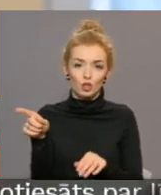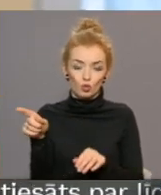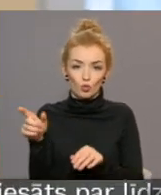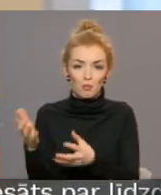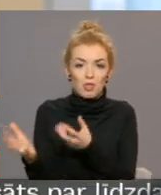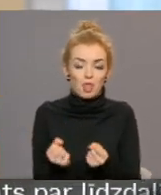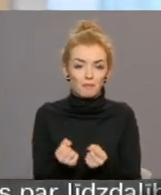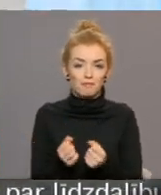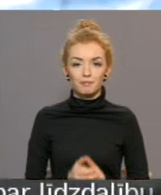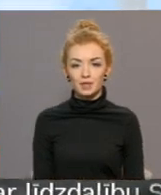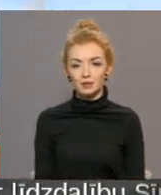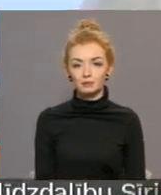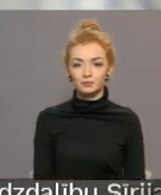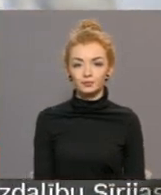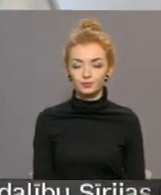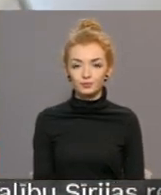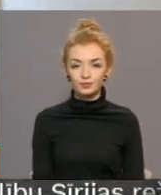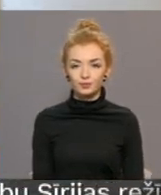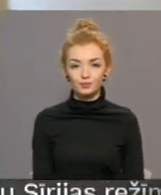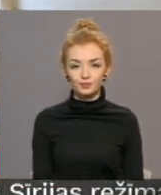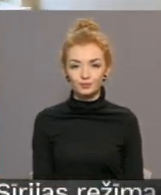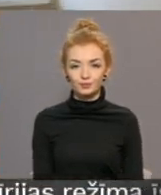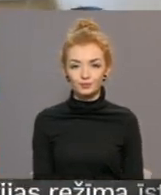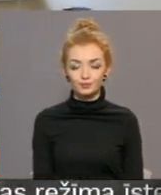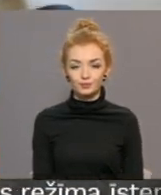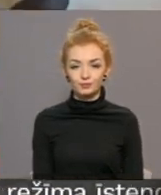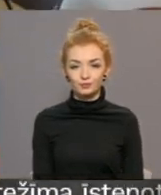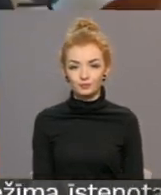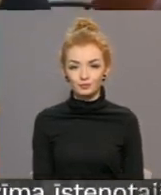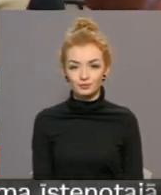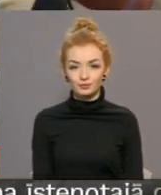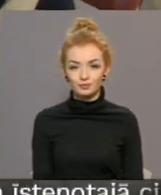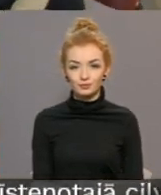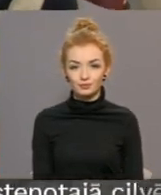brīdī. Vita Anstrate, Anastasija Djakonova un Krišjāns Leitis, Latvijas televīzija.